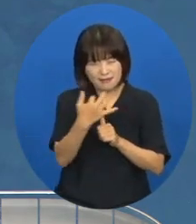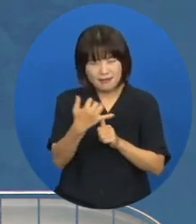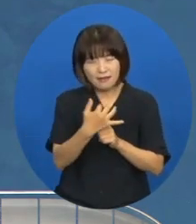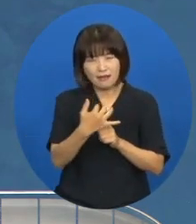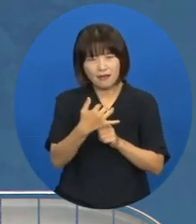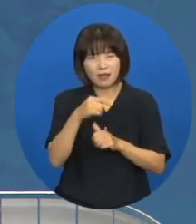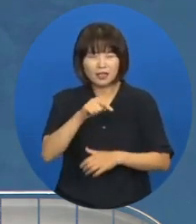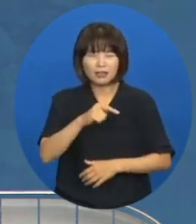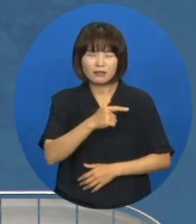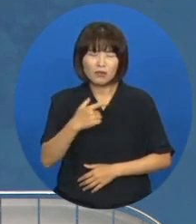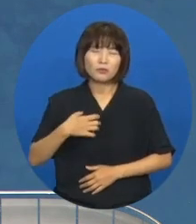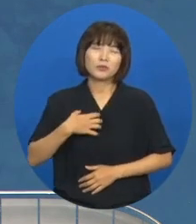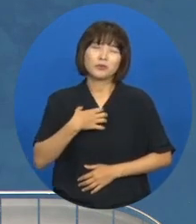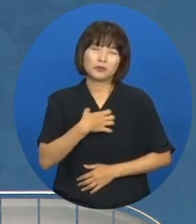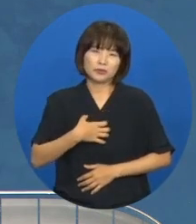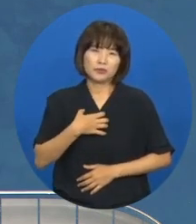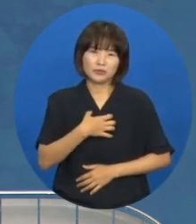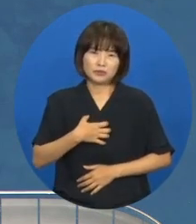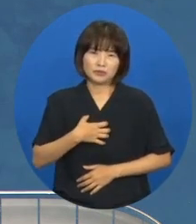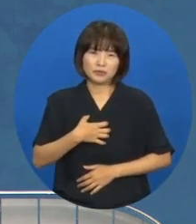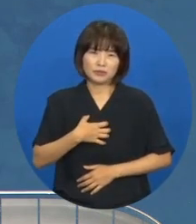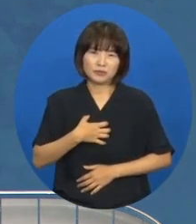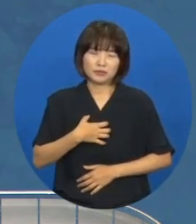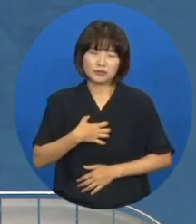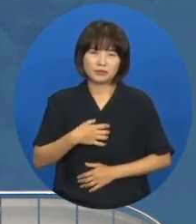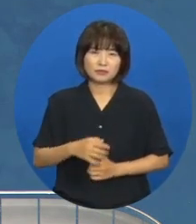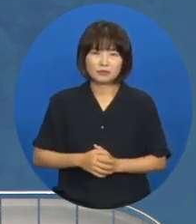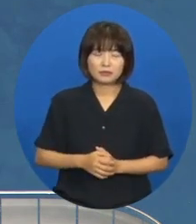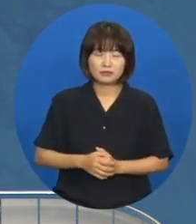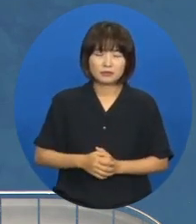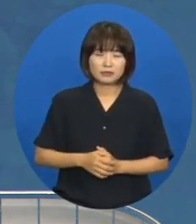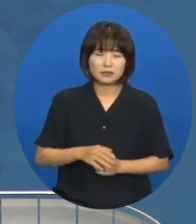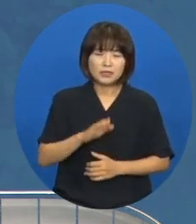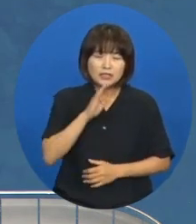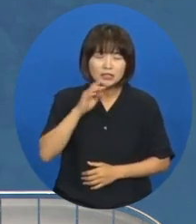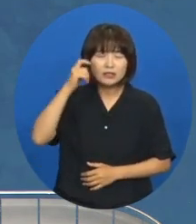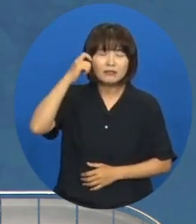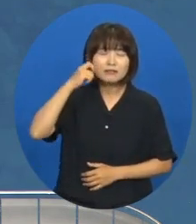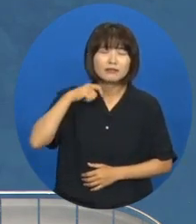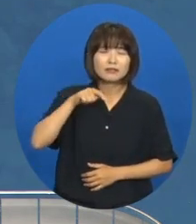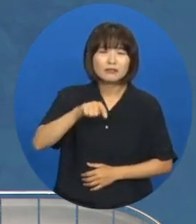너무 괴로워요. 실제로 그렇게 느껴지기도 하거든요.